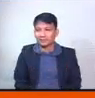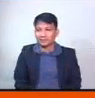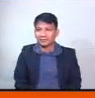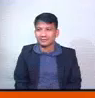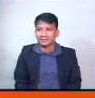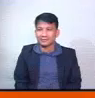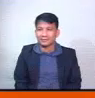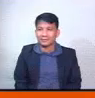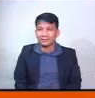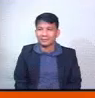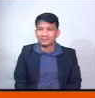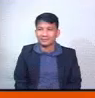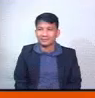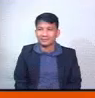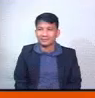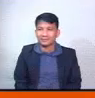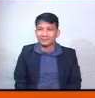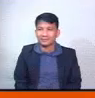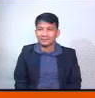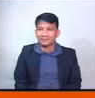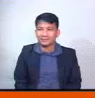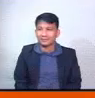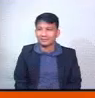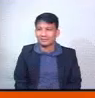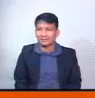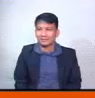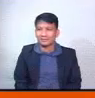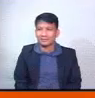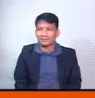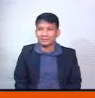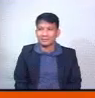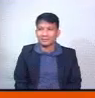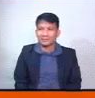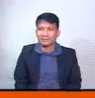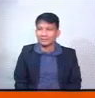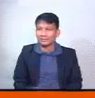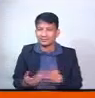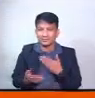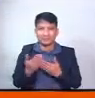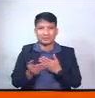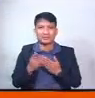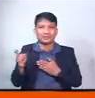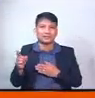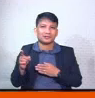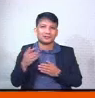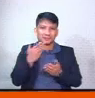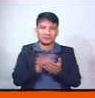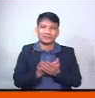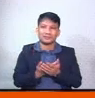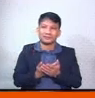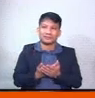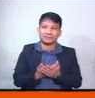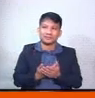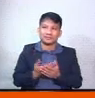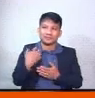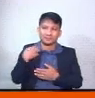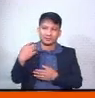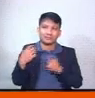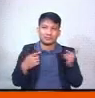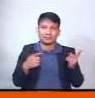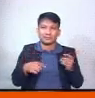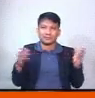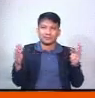sir. At si okay na yan. Okay na. Oh, madaling kausap pala. Very good. Tayo po, sir,